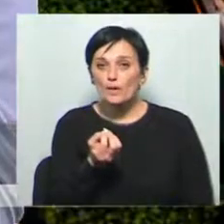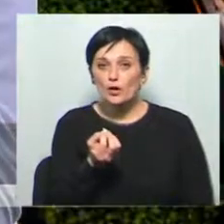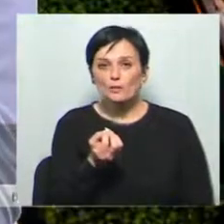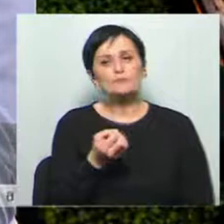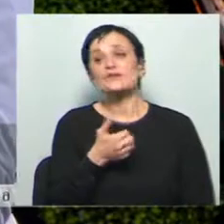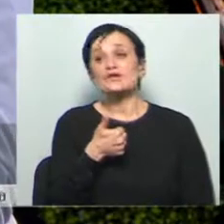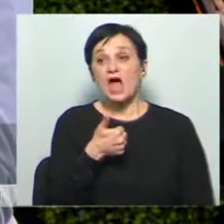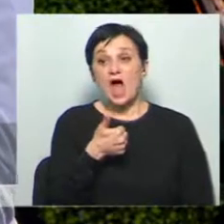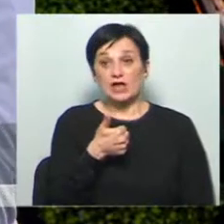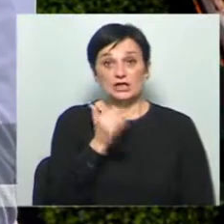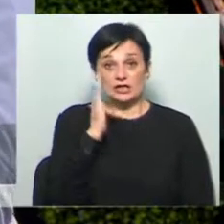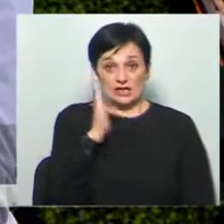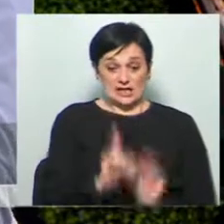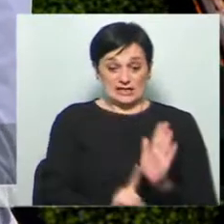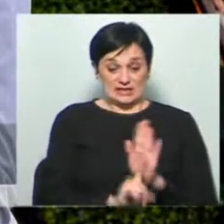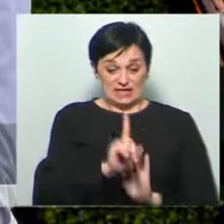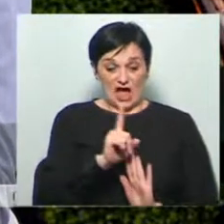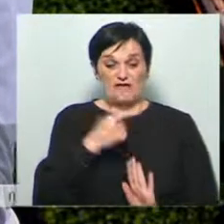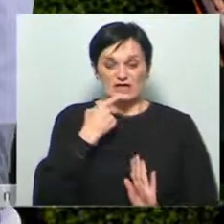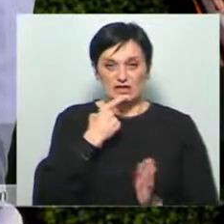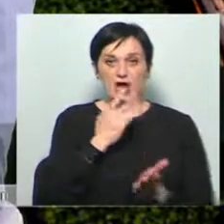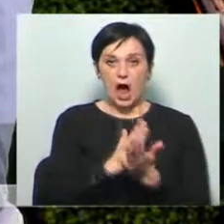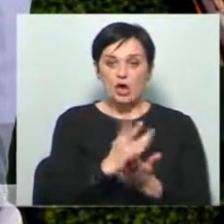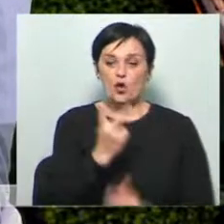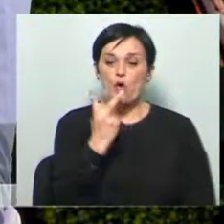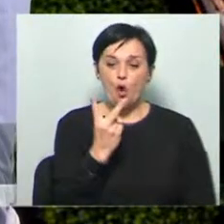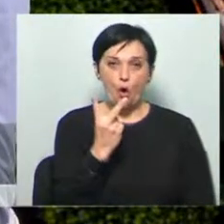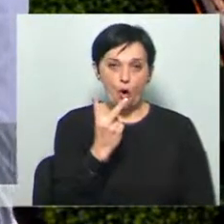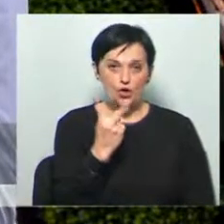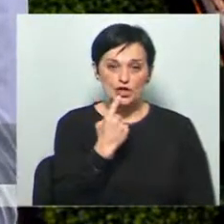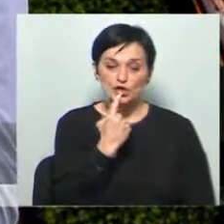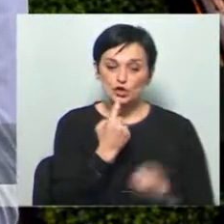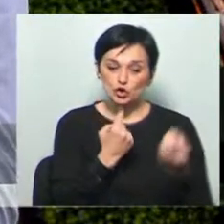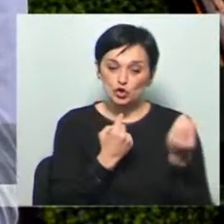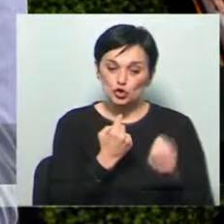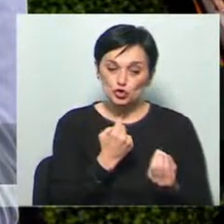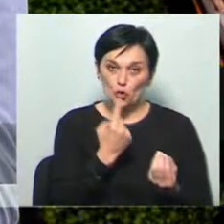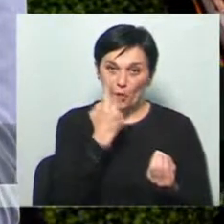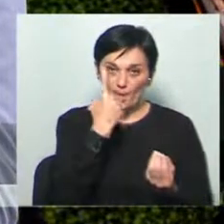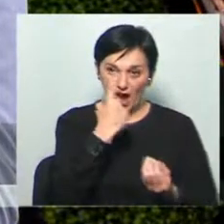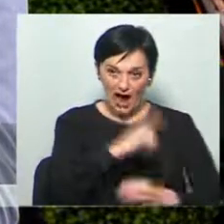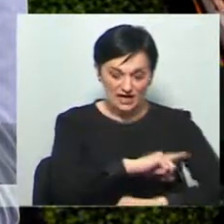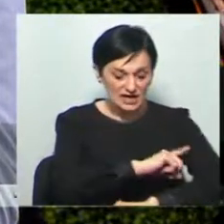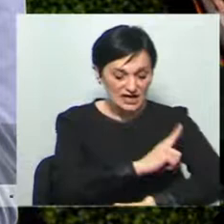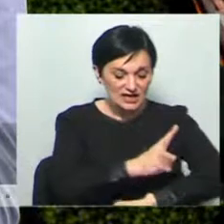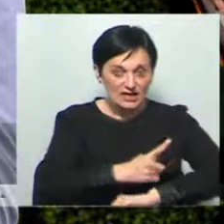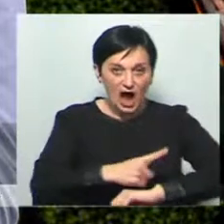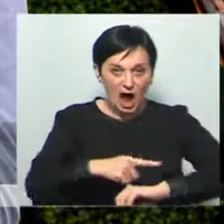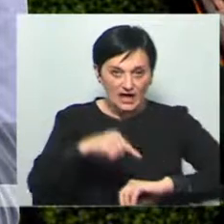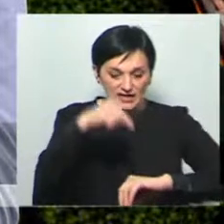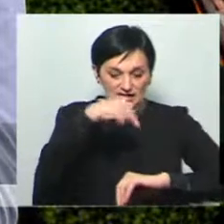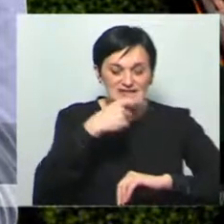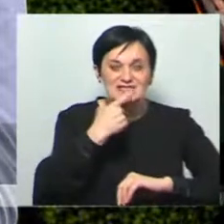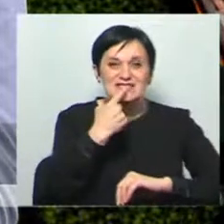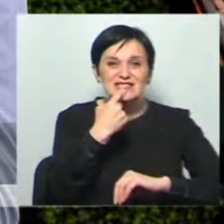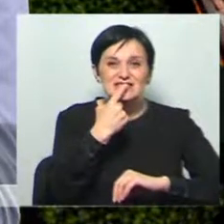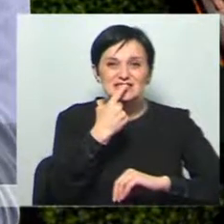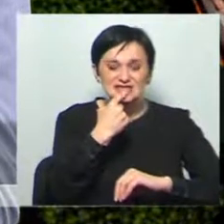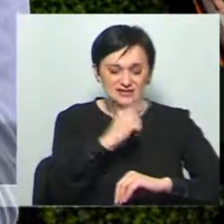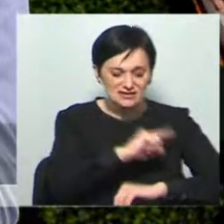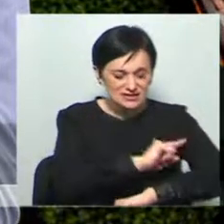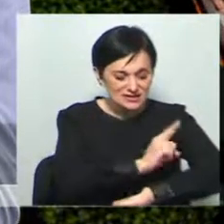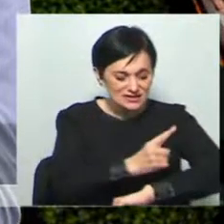თრომბს. კარგი იქნება თუ თავიდანვე ვიტყვით, რომ არსებობს ორი სახის თრომბი, ერთი რომელიც ჩნდება არტერიაში, არტერიებში, ანუ ეს სიზარღვების ერთი